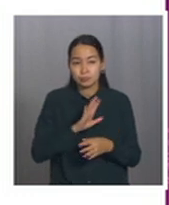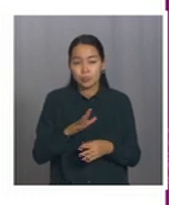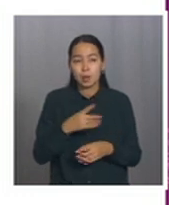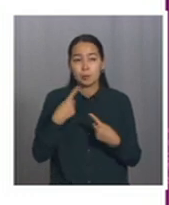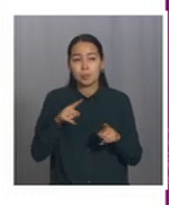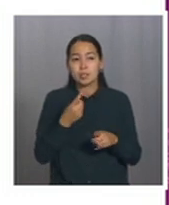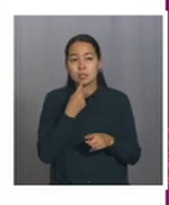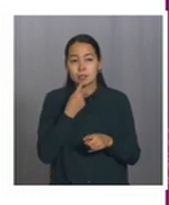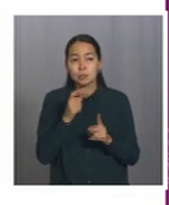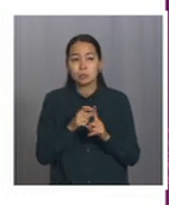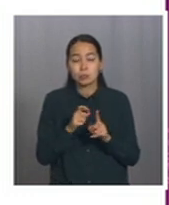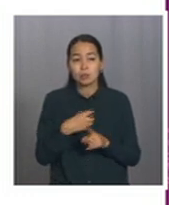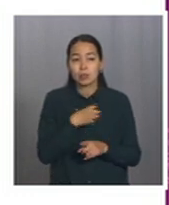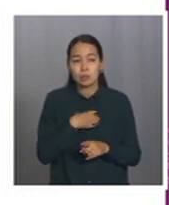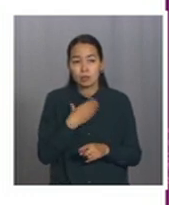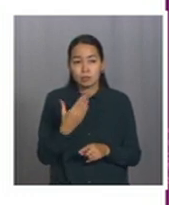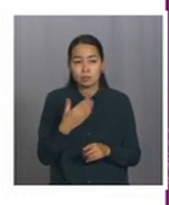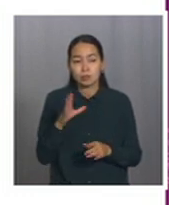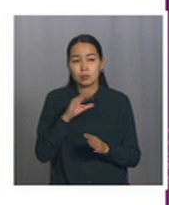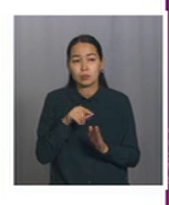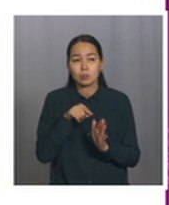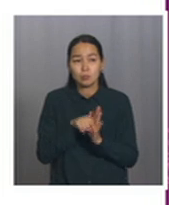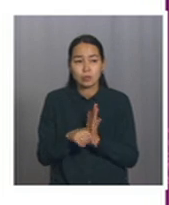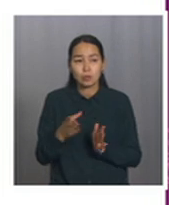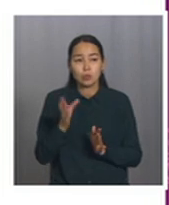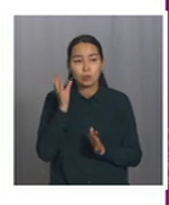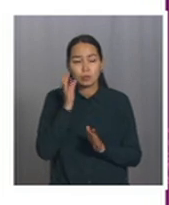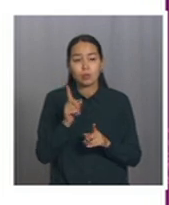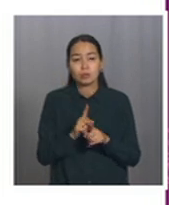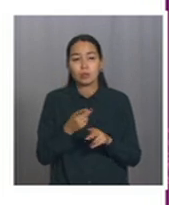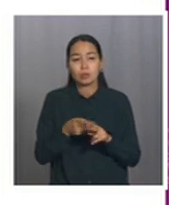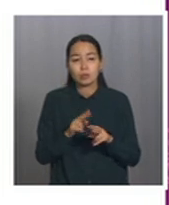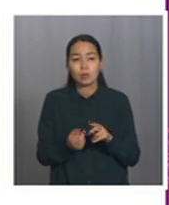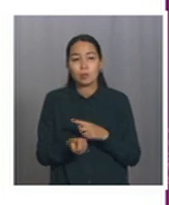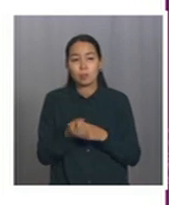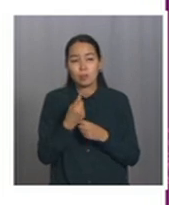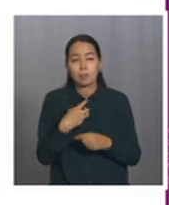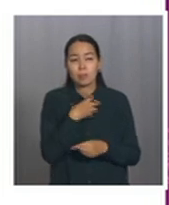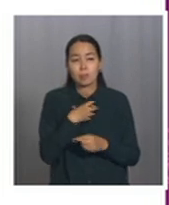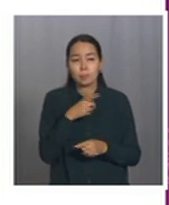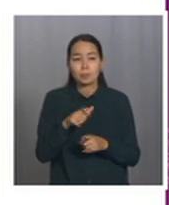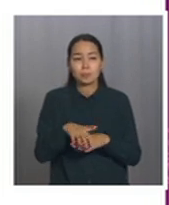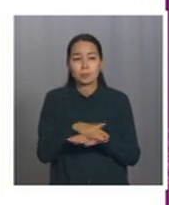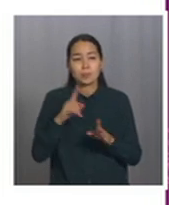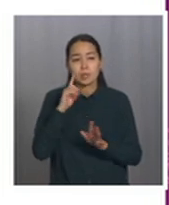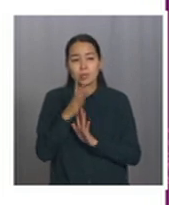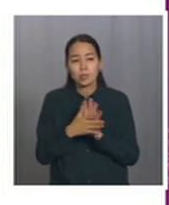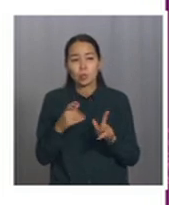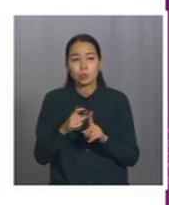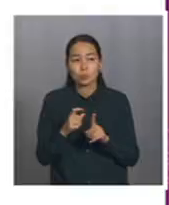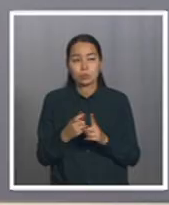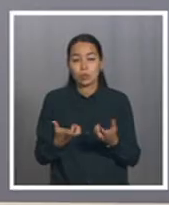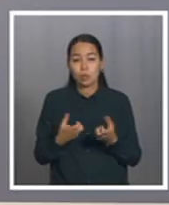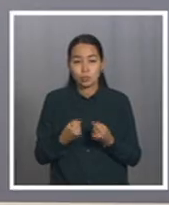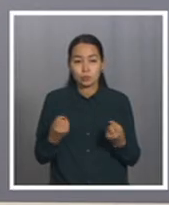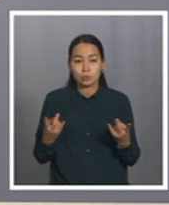қажет болса, жұртқа сіңісіп, құлақтарына үйір болған, мағынасы халыққа түсінікті сөздерді алу керек.